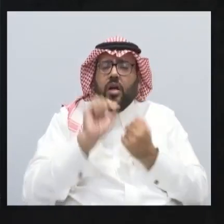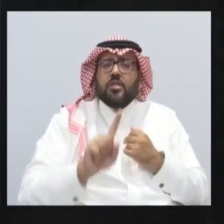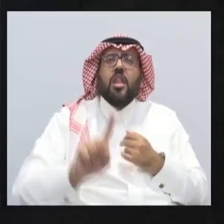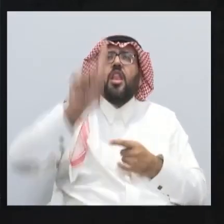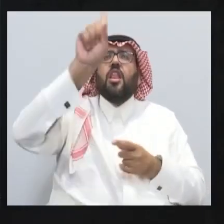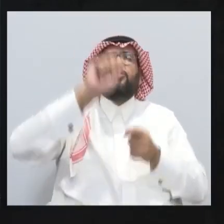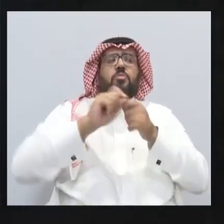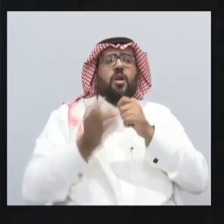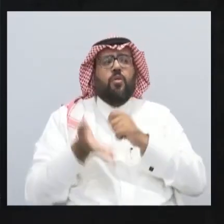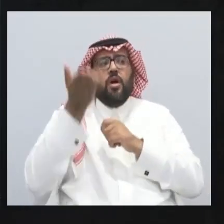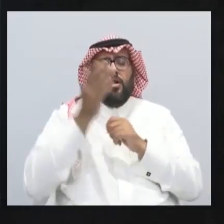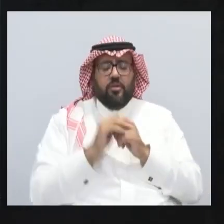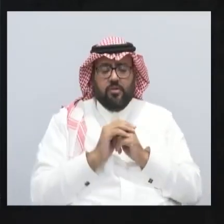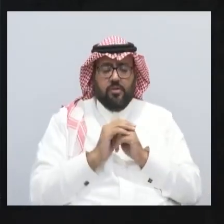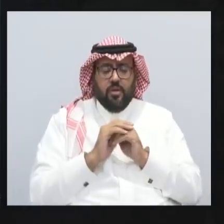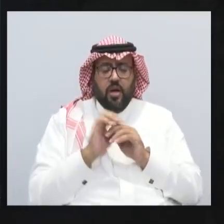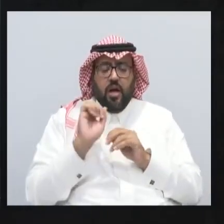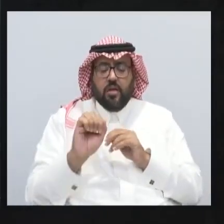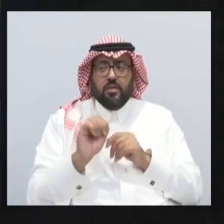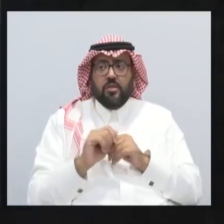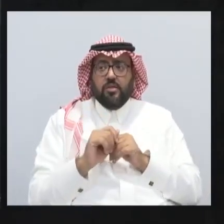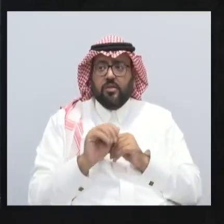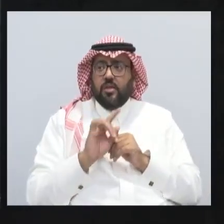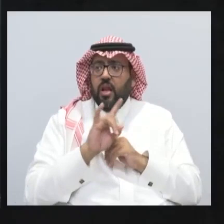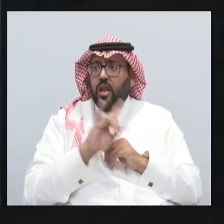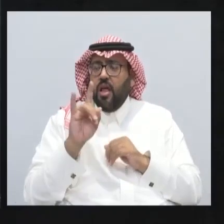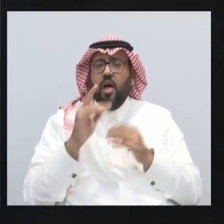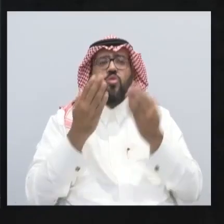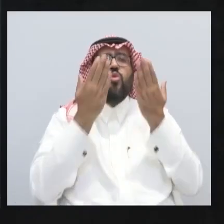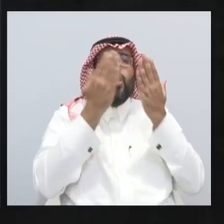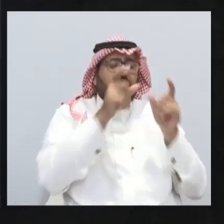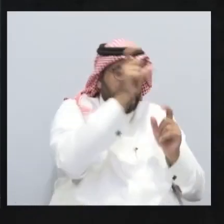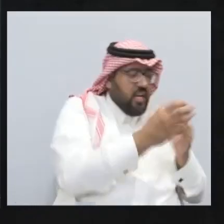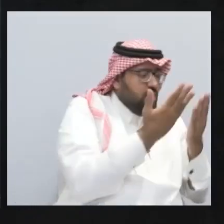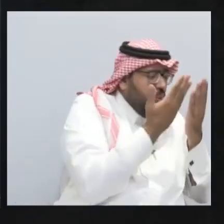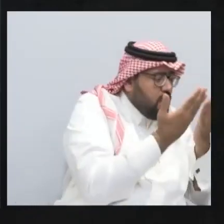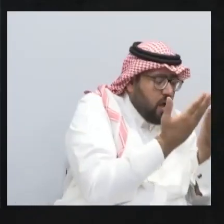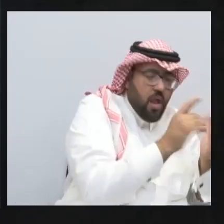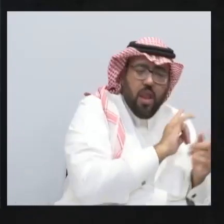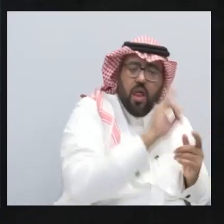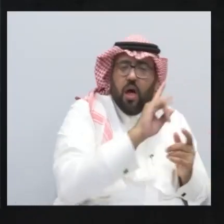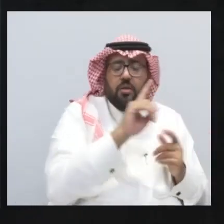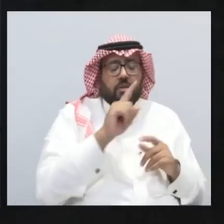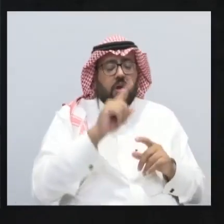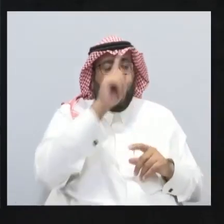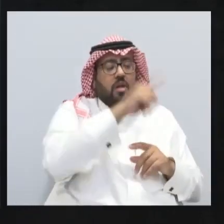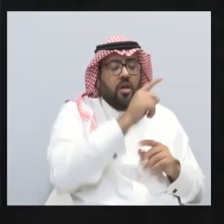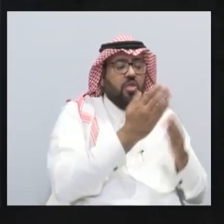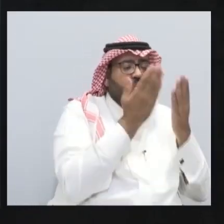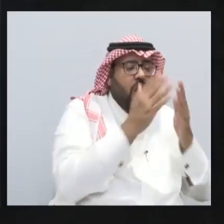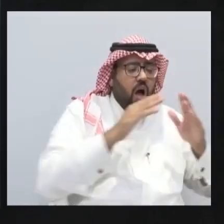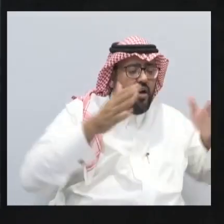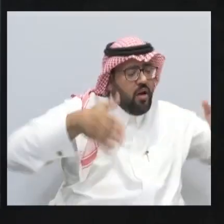تجعل هذه العبادات خالصه لله فلا تستغيث بغير الله جل وعلا ما تدعو غير الله الى قبر